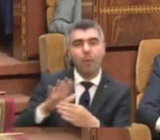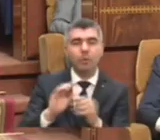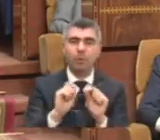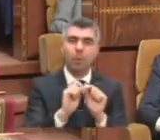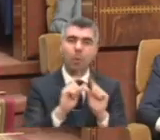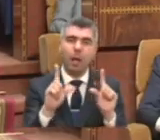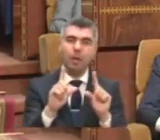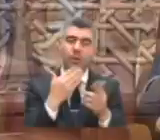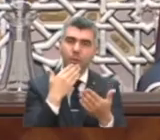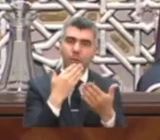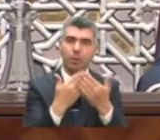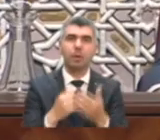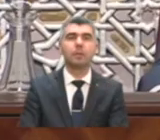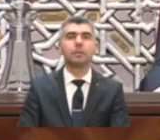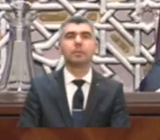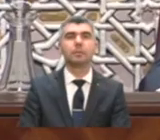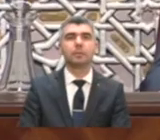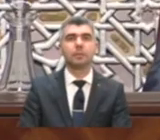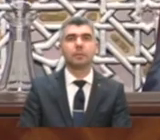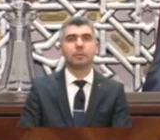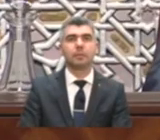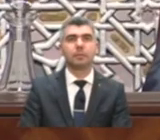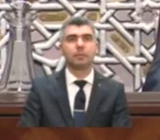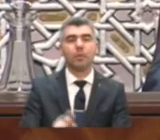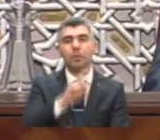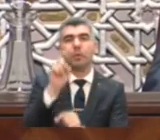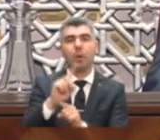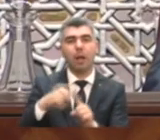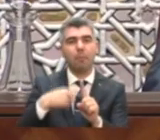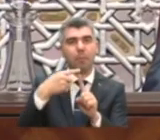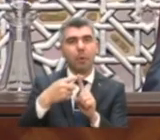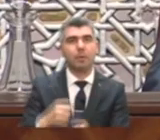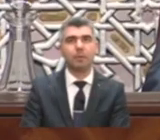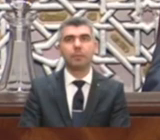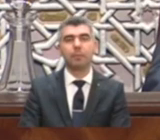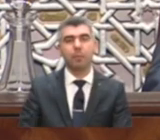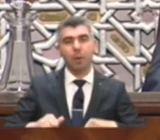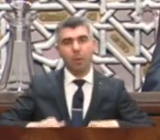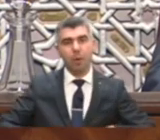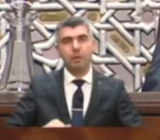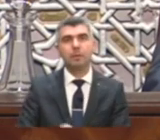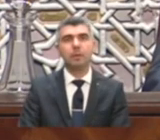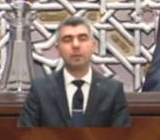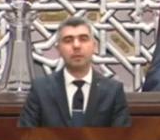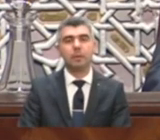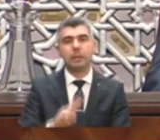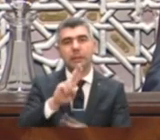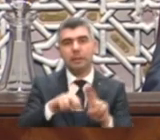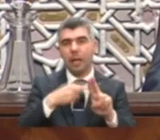وشكرا. شكرا سيدنا المحترم. من تعقيب اضافي اخر سيدة الوزيرة تفضلوا للرد على